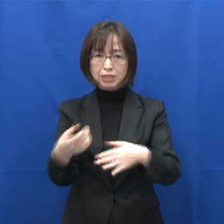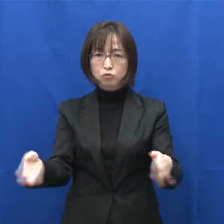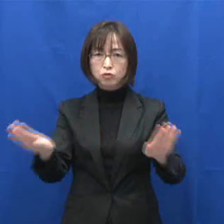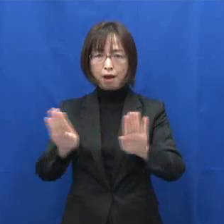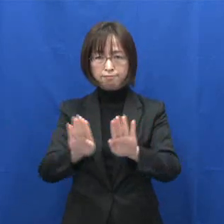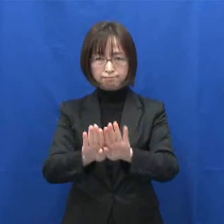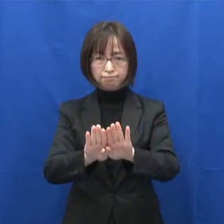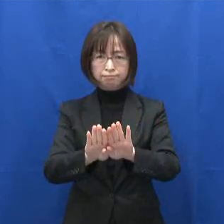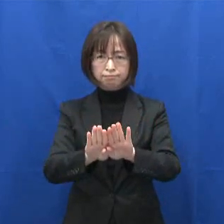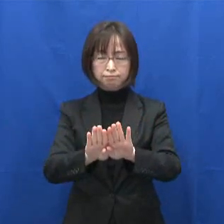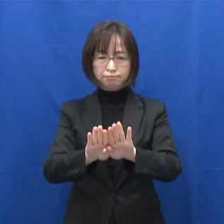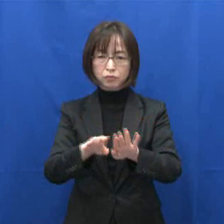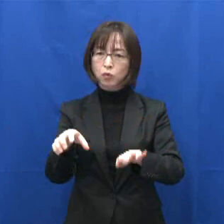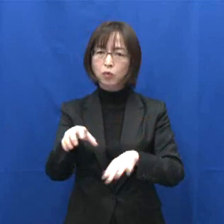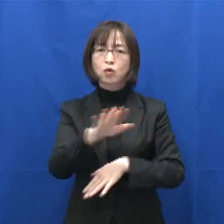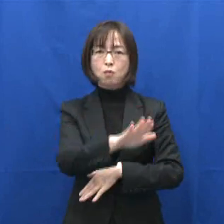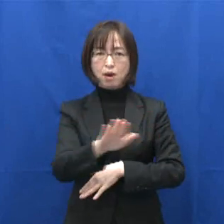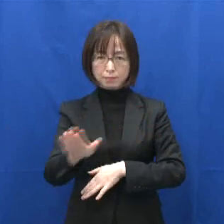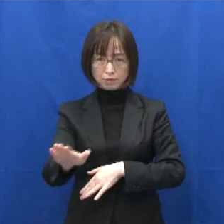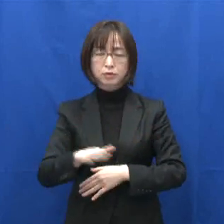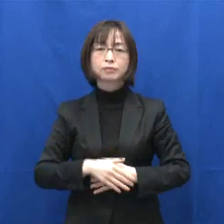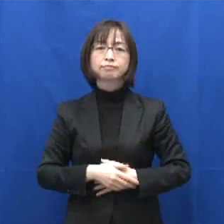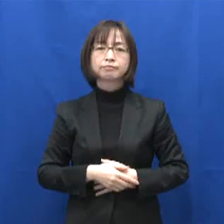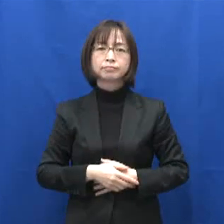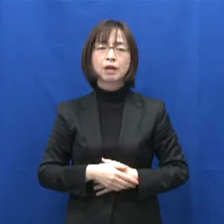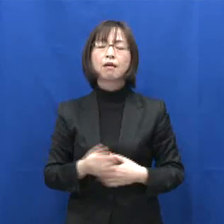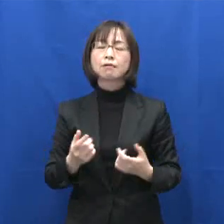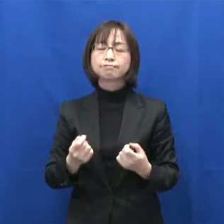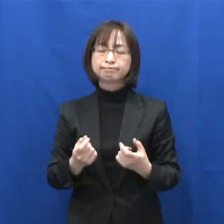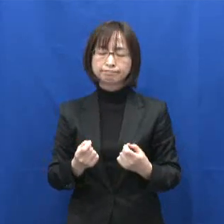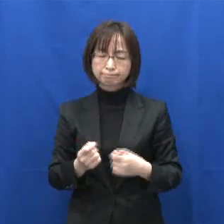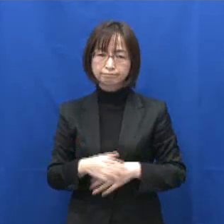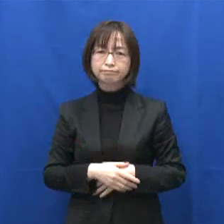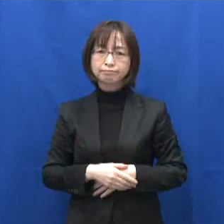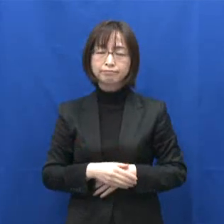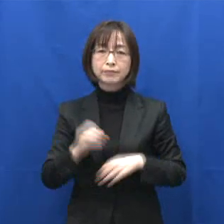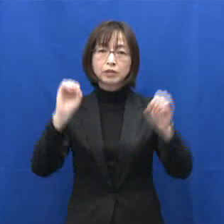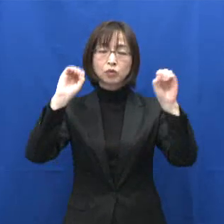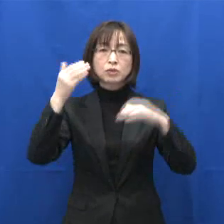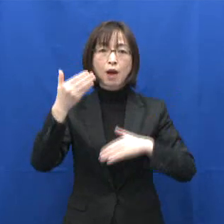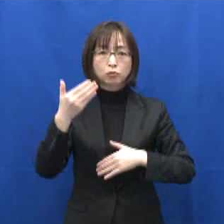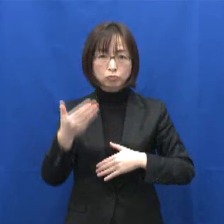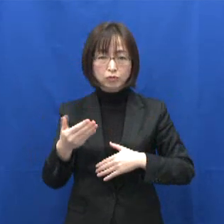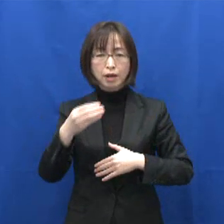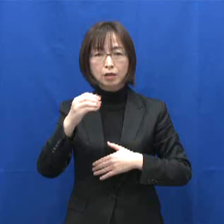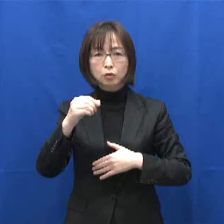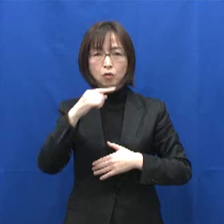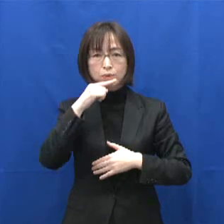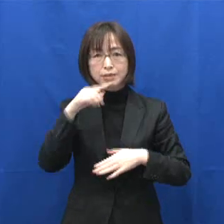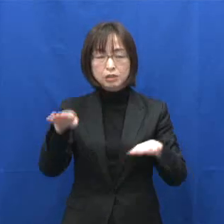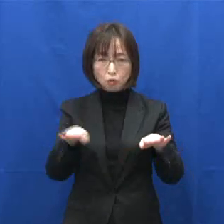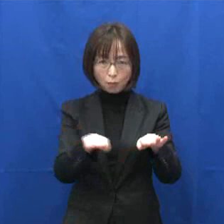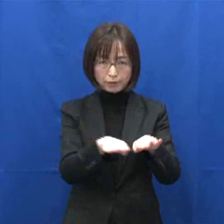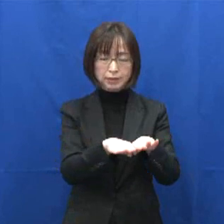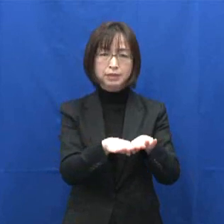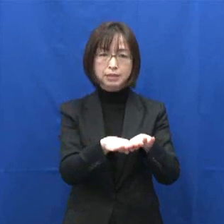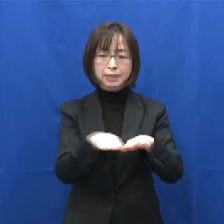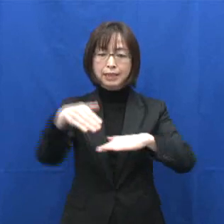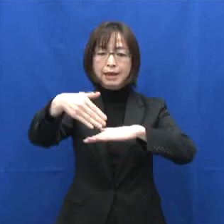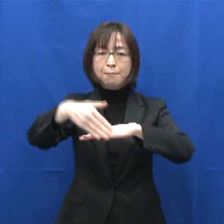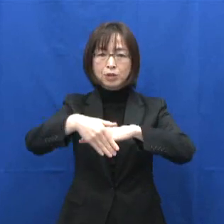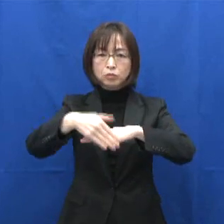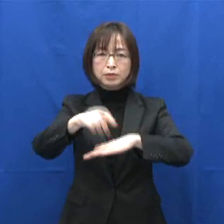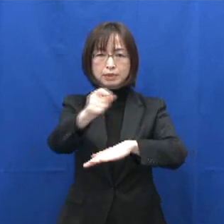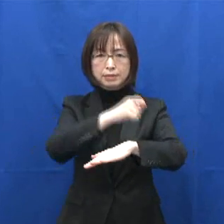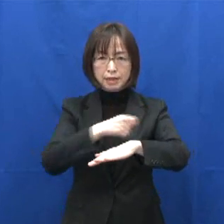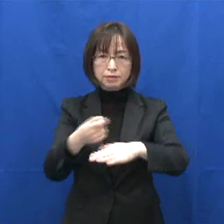ているところがございます。 そうなんです。では豊島区から土曜日、日曜日窓口